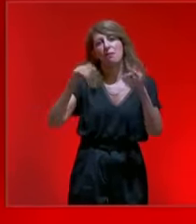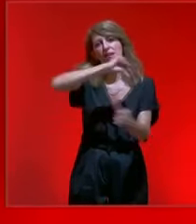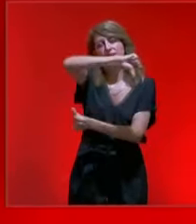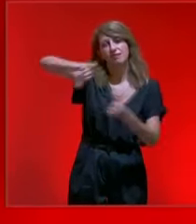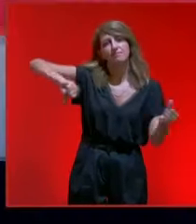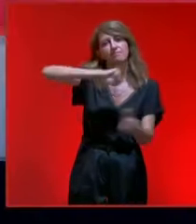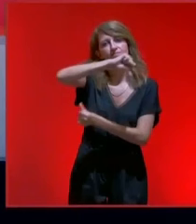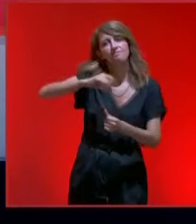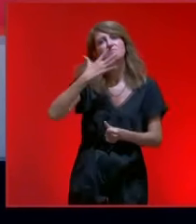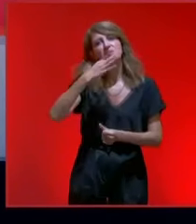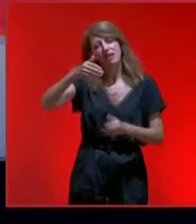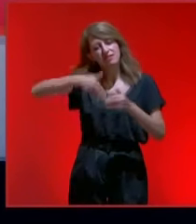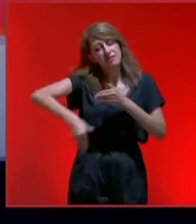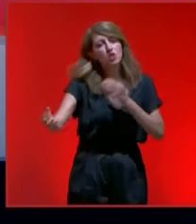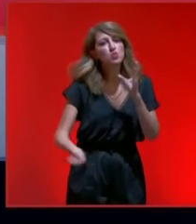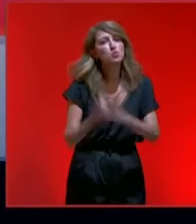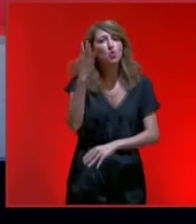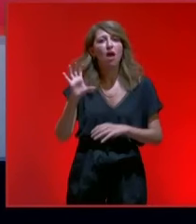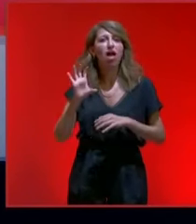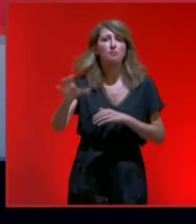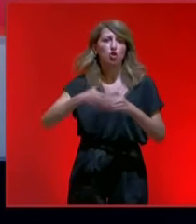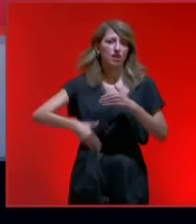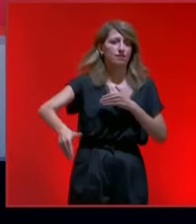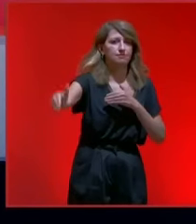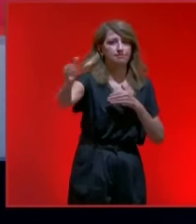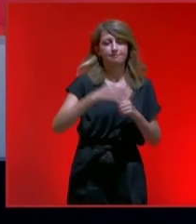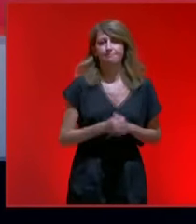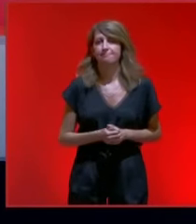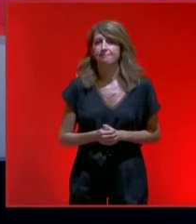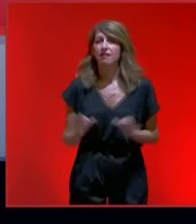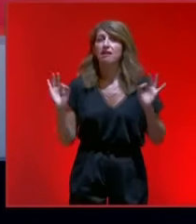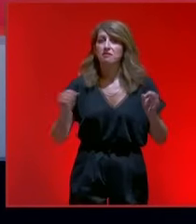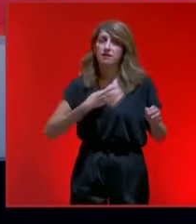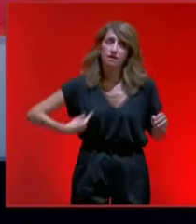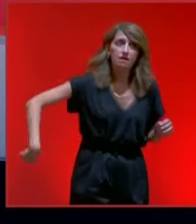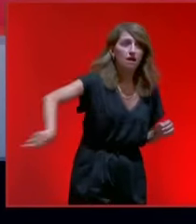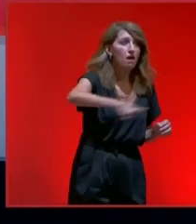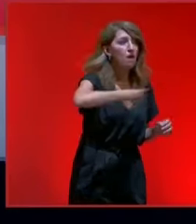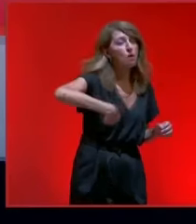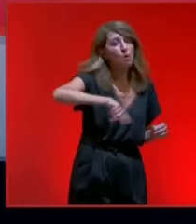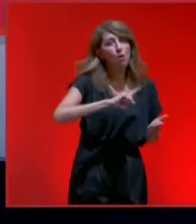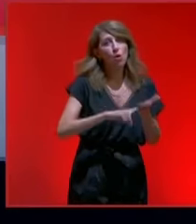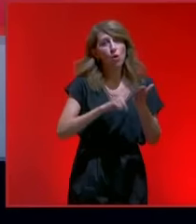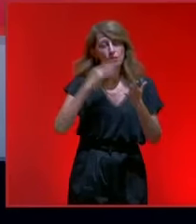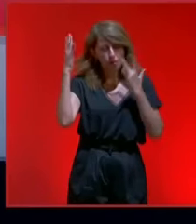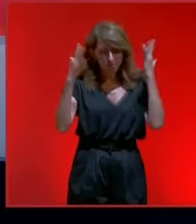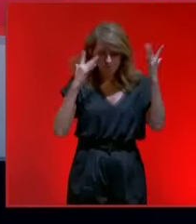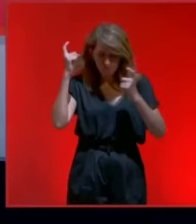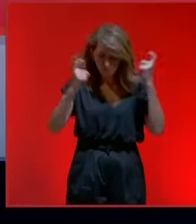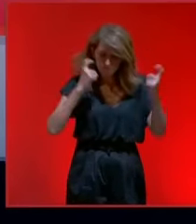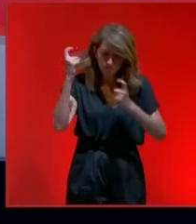Καλούμαστε να διαχειριστούμε και το αρνητικό γεγονός της παραίτησής του από την ηγεσία